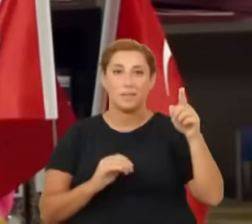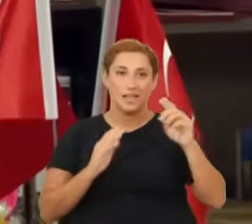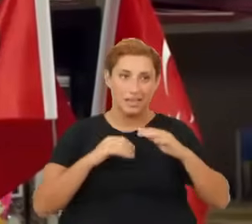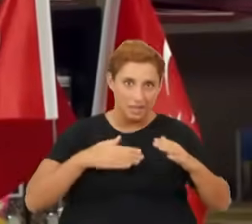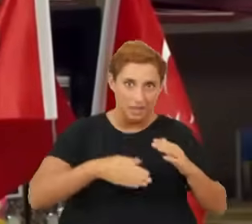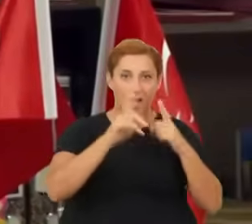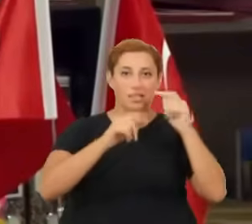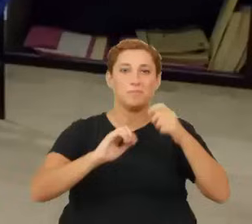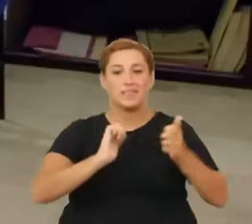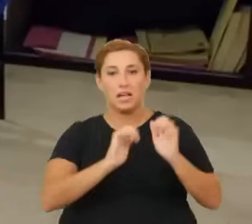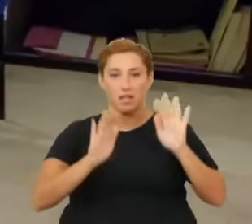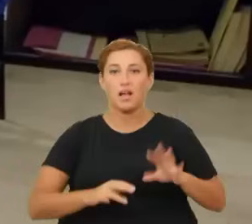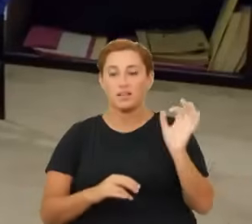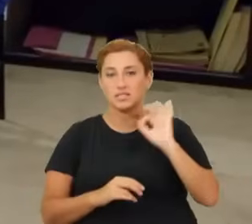değil mi?